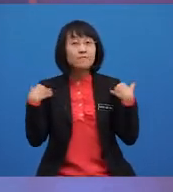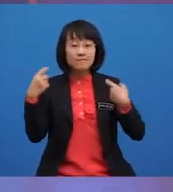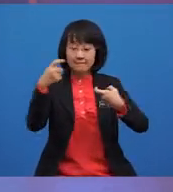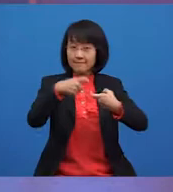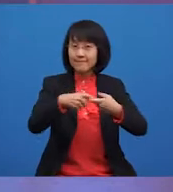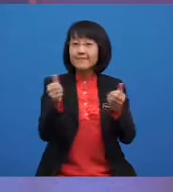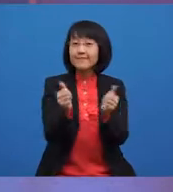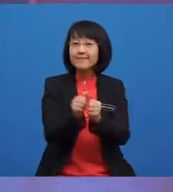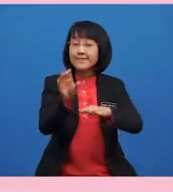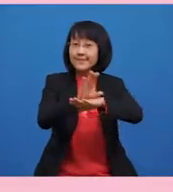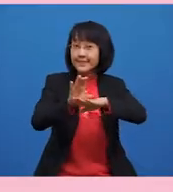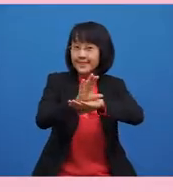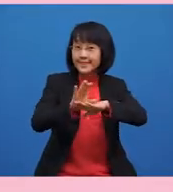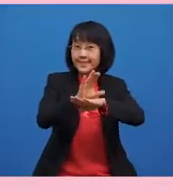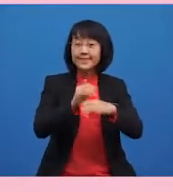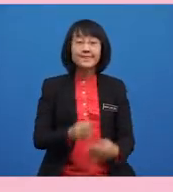kaitan dengan coklat.